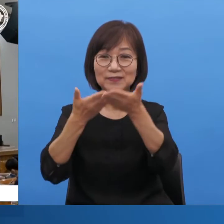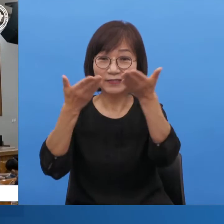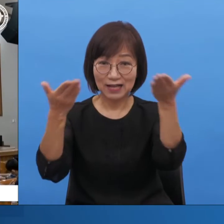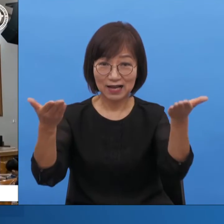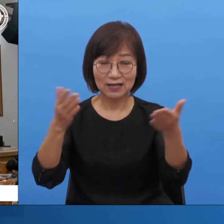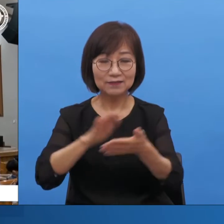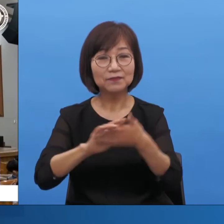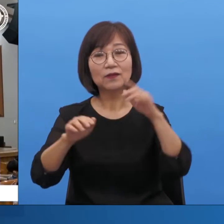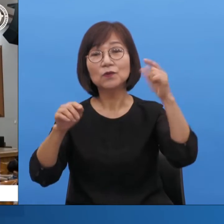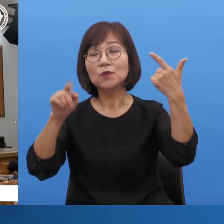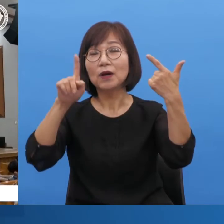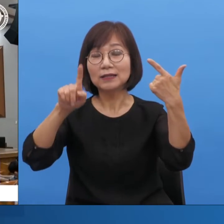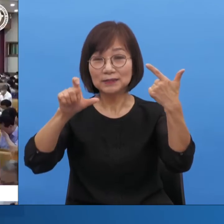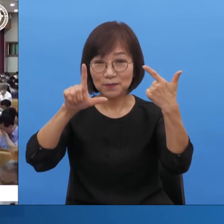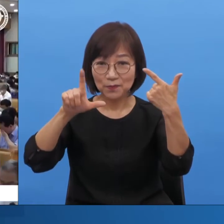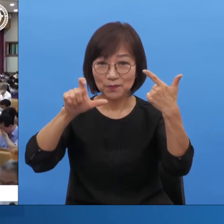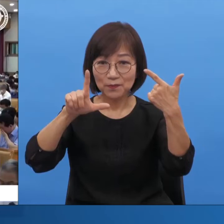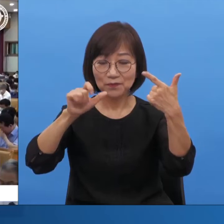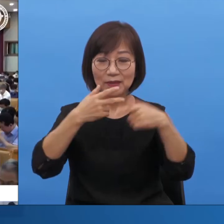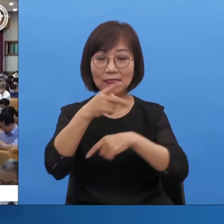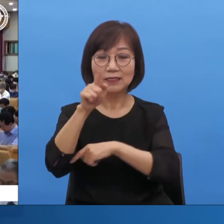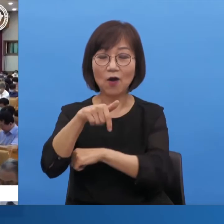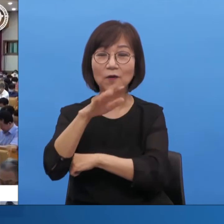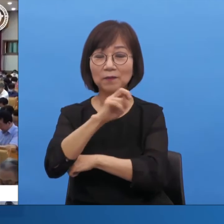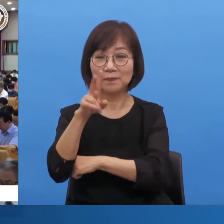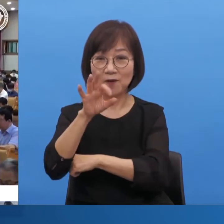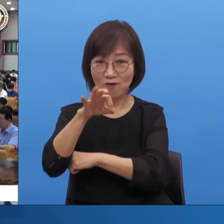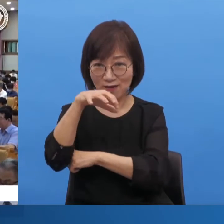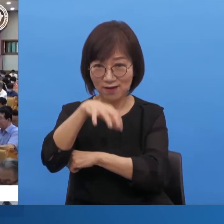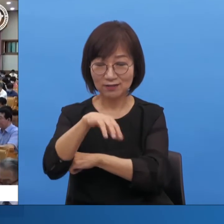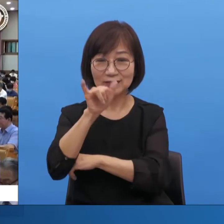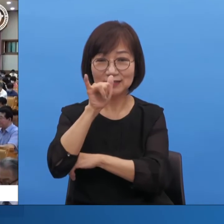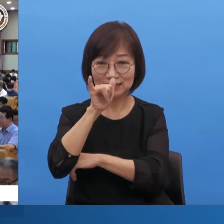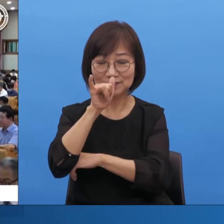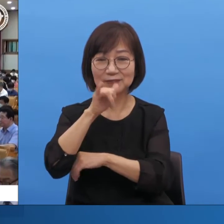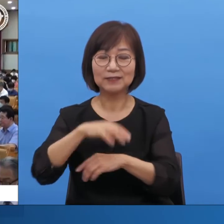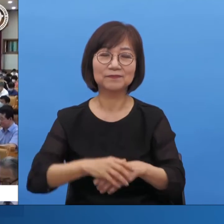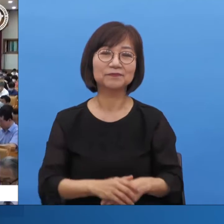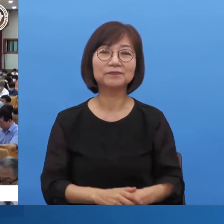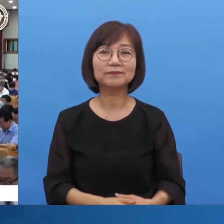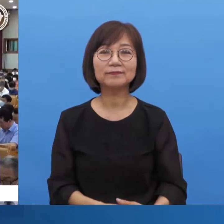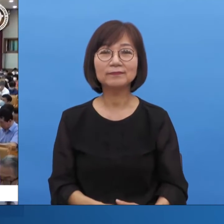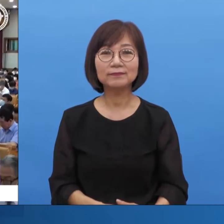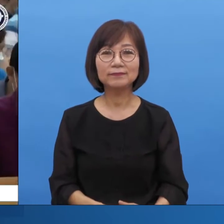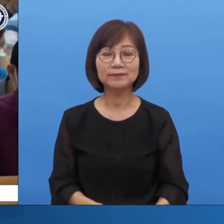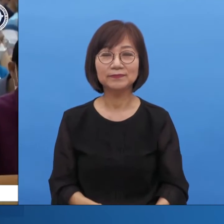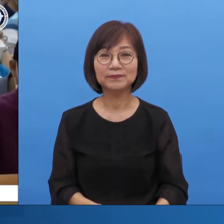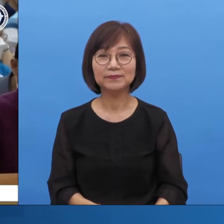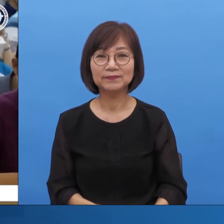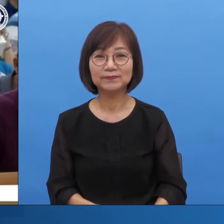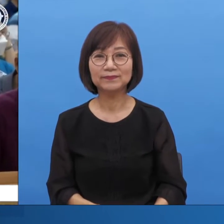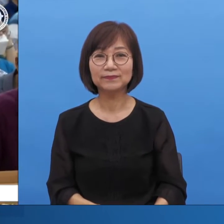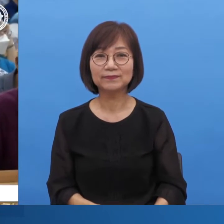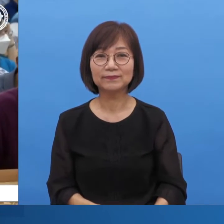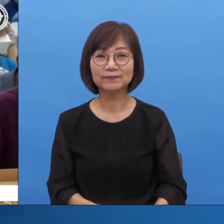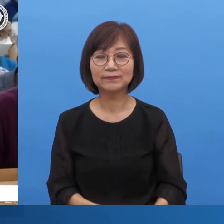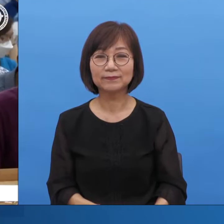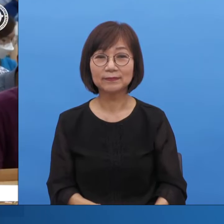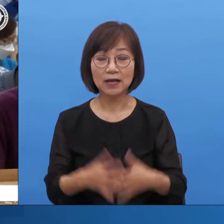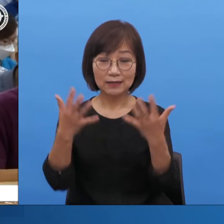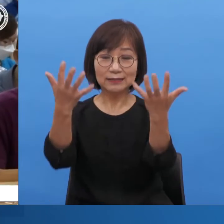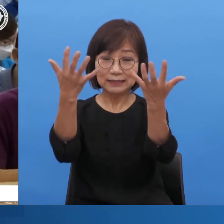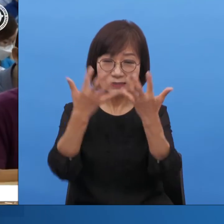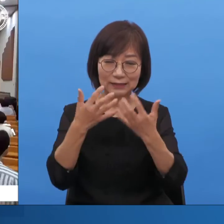사모원은 오는 6월 15일 덕평 RTC 이동 강당 2층에서 열립니다. 이번 훈련은